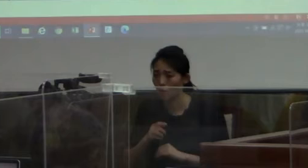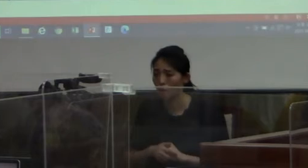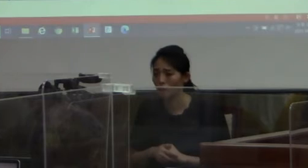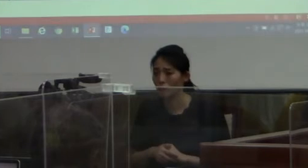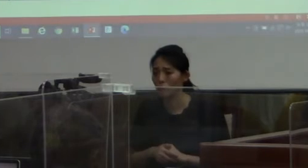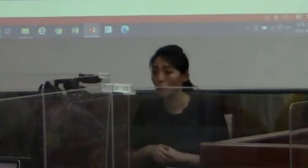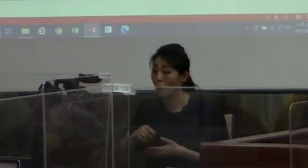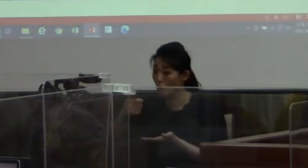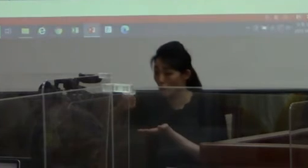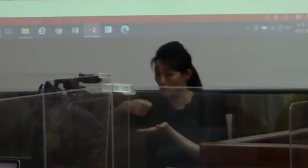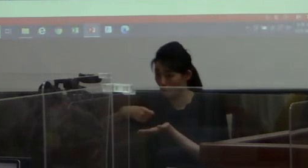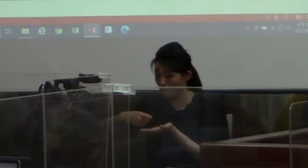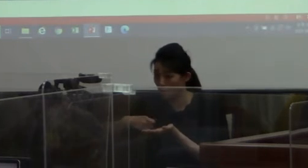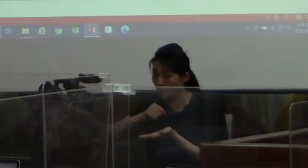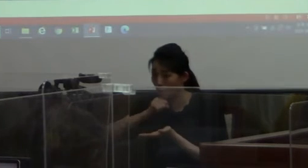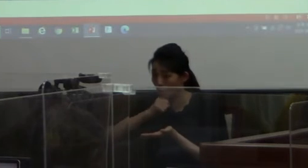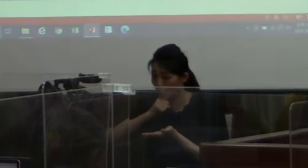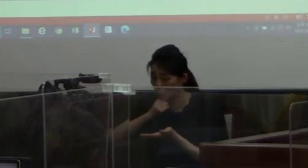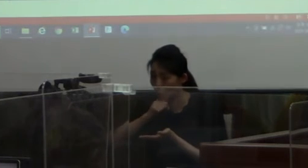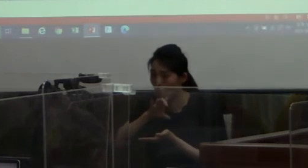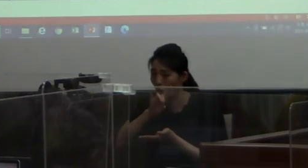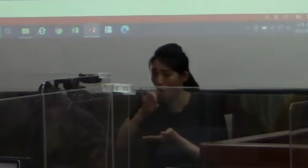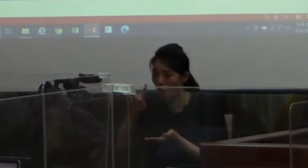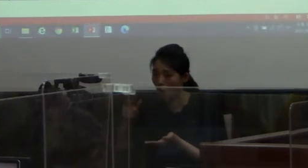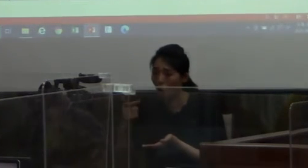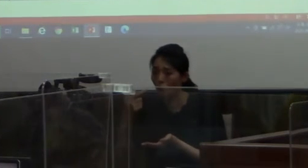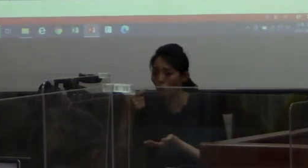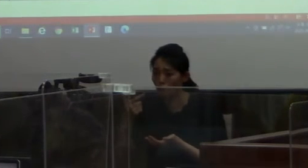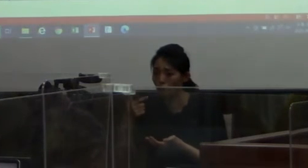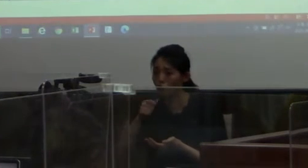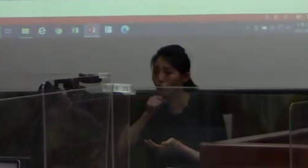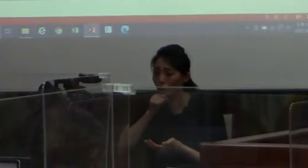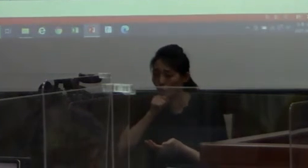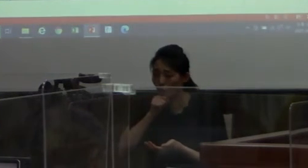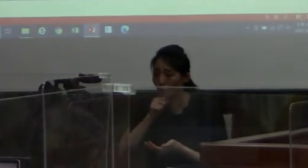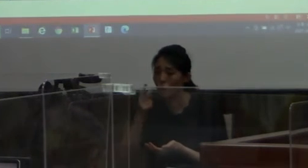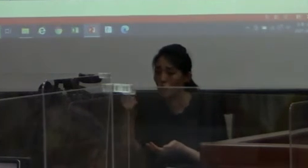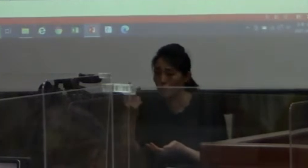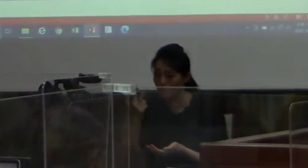배점표 구간이 각 6점에서 2점으로 변경이 됩니다.